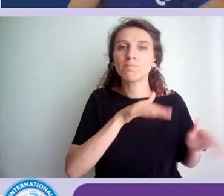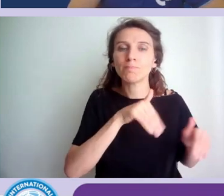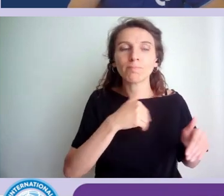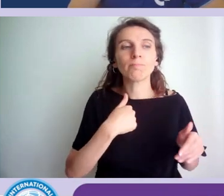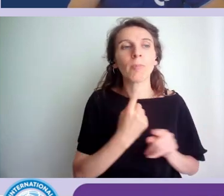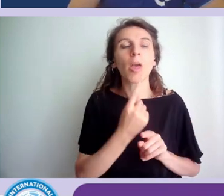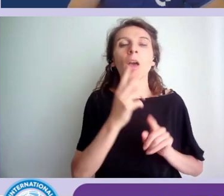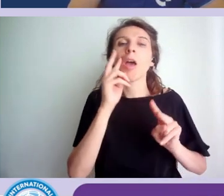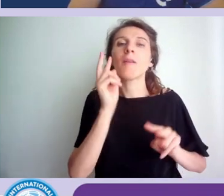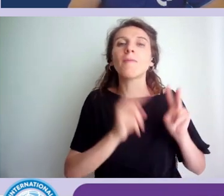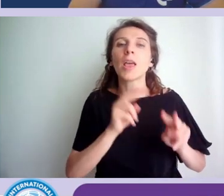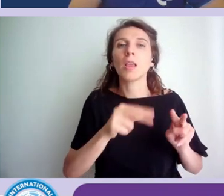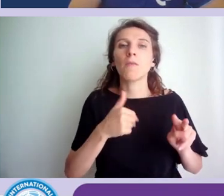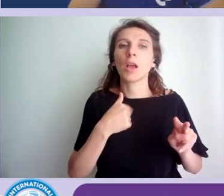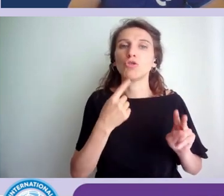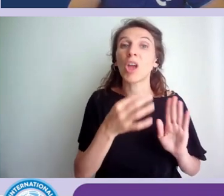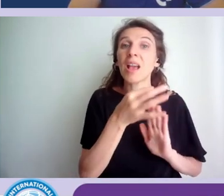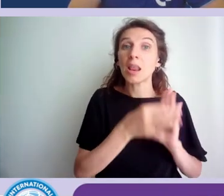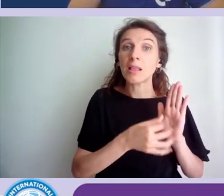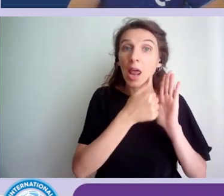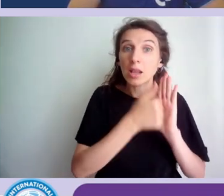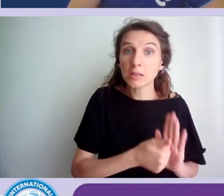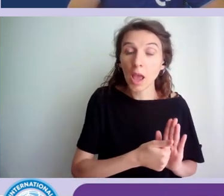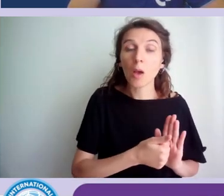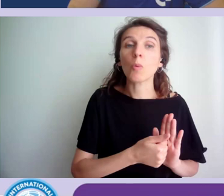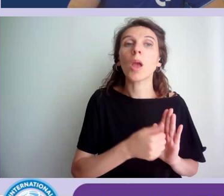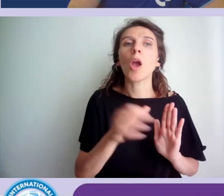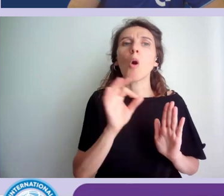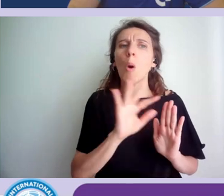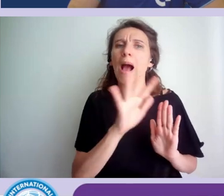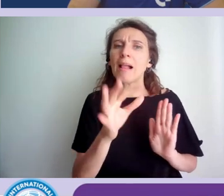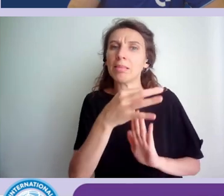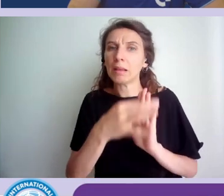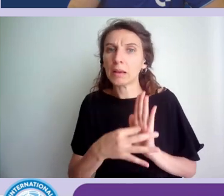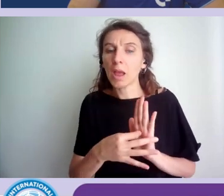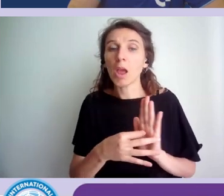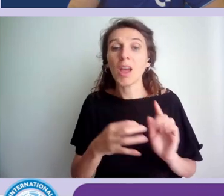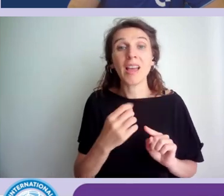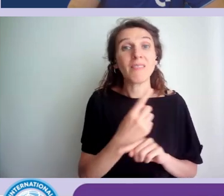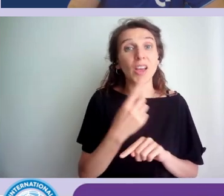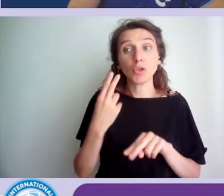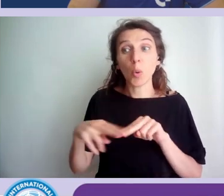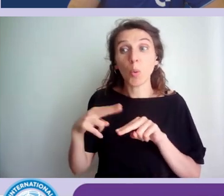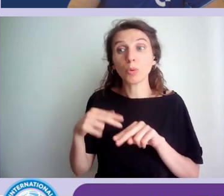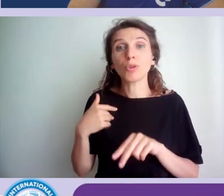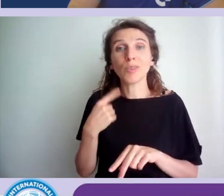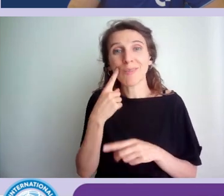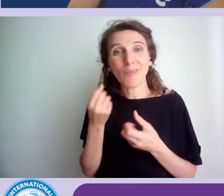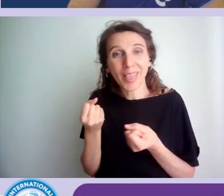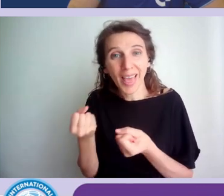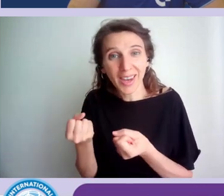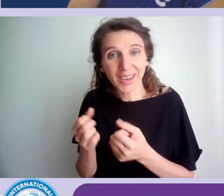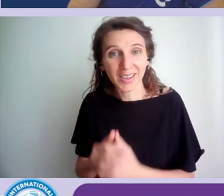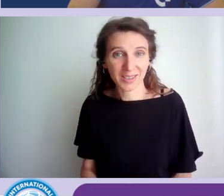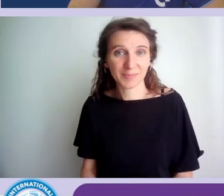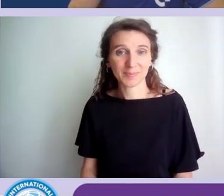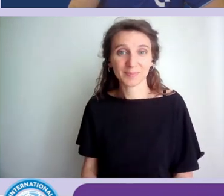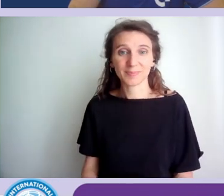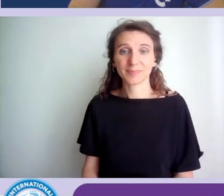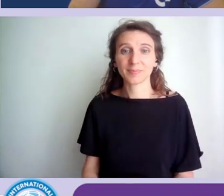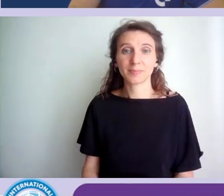se sono soddisfatti dei criteri di successo o altri requisiti mentre quella in uso la devo vedere in